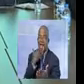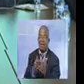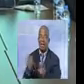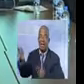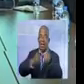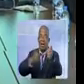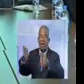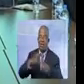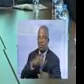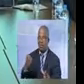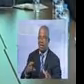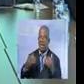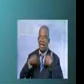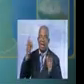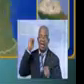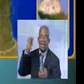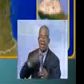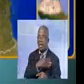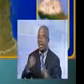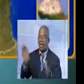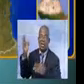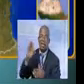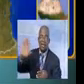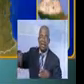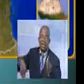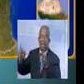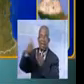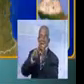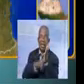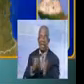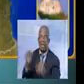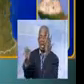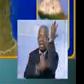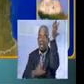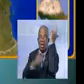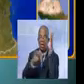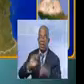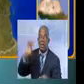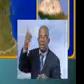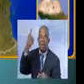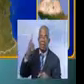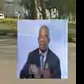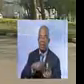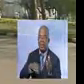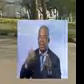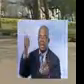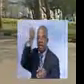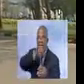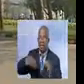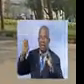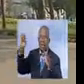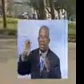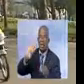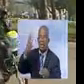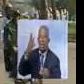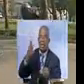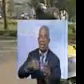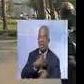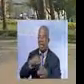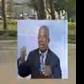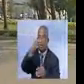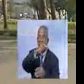en témoigne le dernier rapport de Transparency International. Le pays est classé premier en Afrique de l'Est et quatrième au niveau